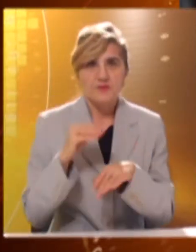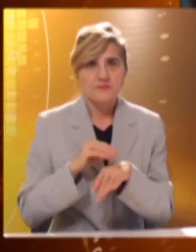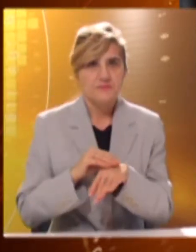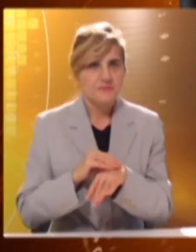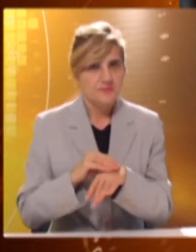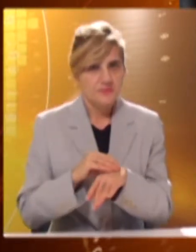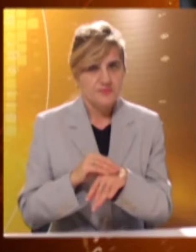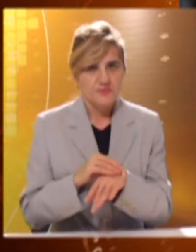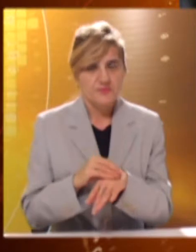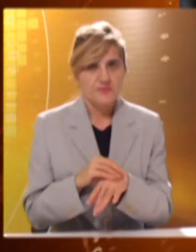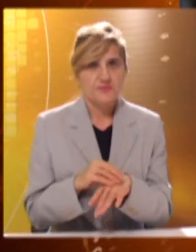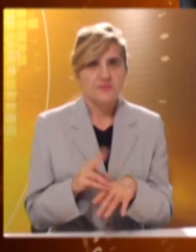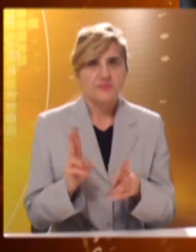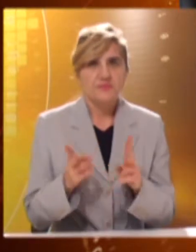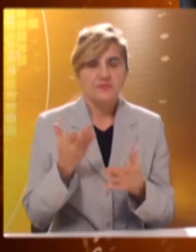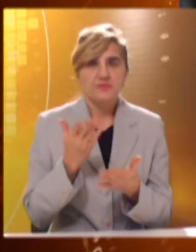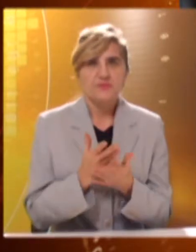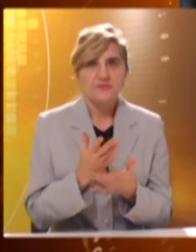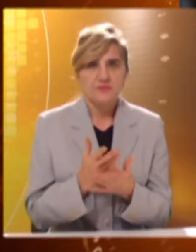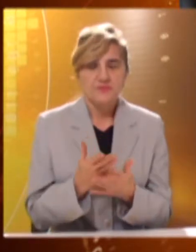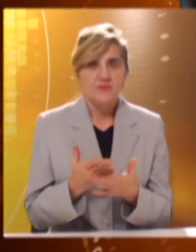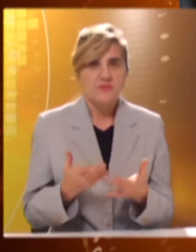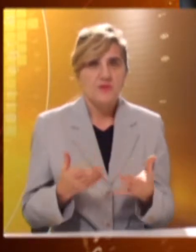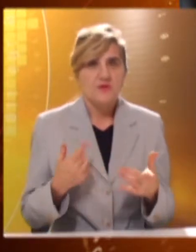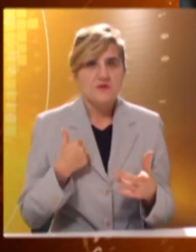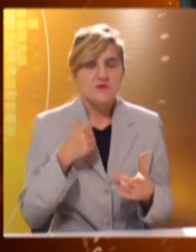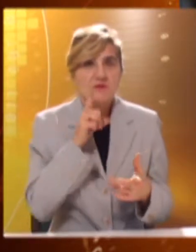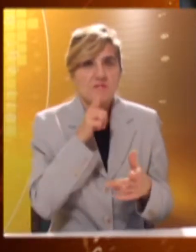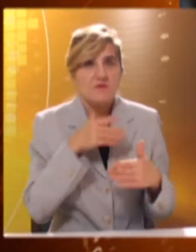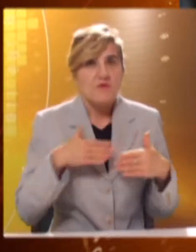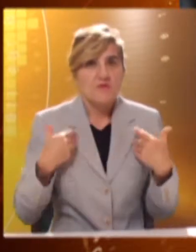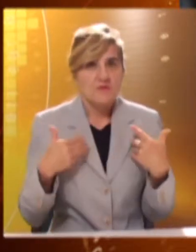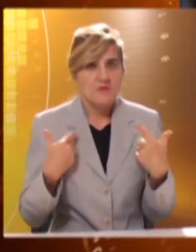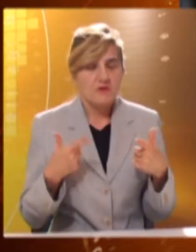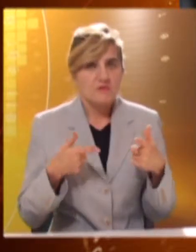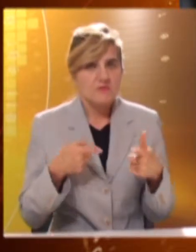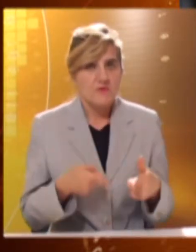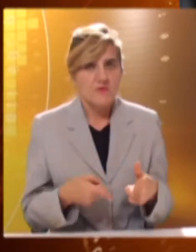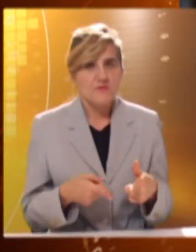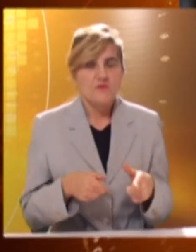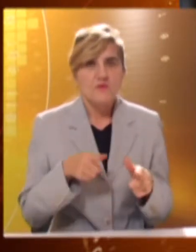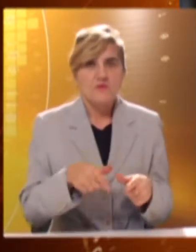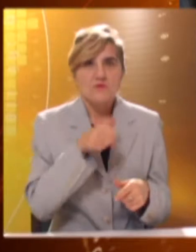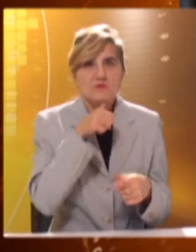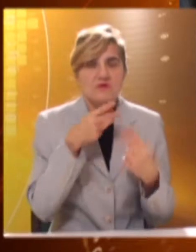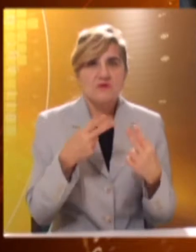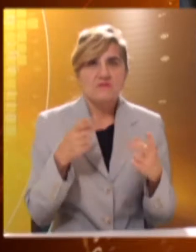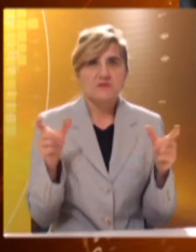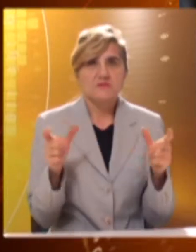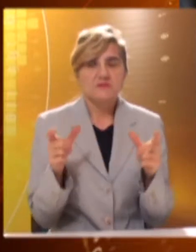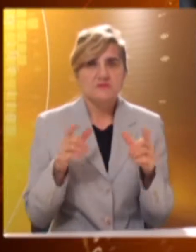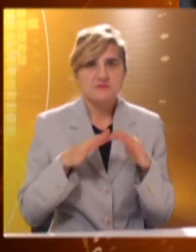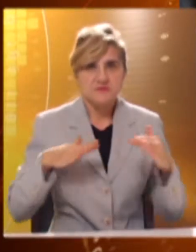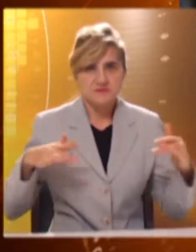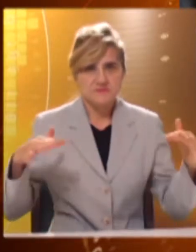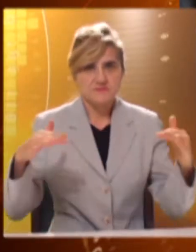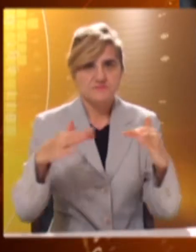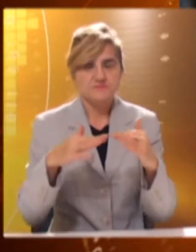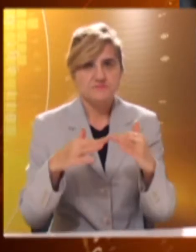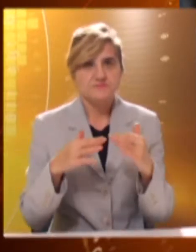udahnut život na matičnoj sceni u Narodnom pozorištu Sombor. Veoma se radujem što smo na ovom festivalu, smatram da je ovo veoma bitan